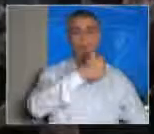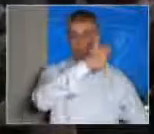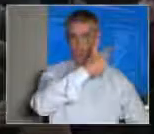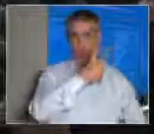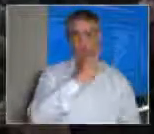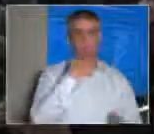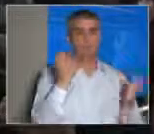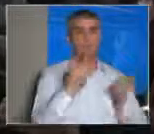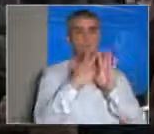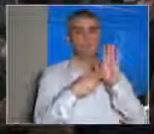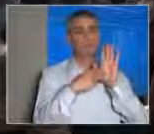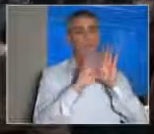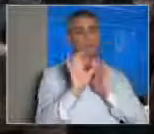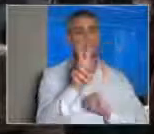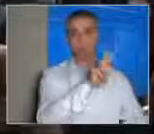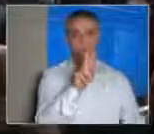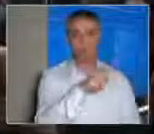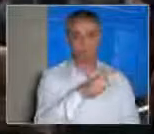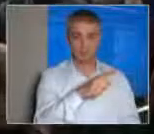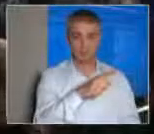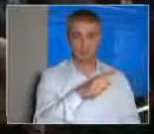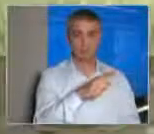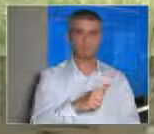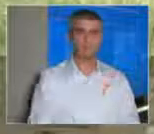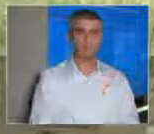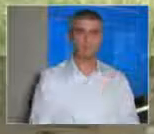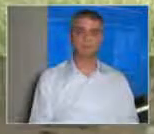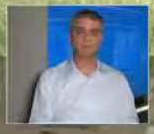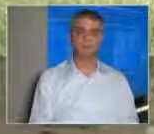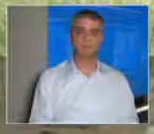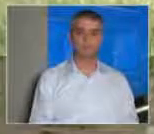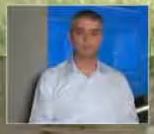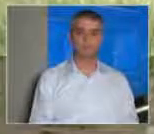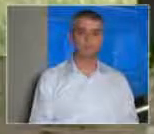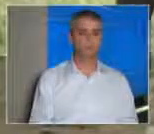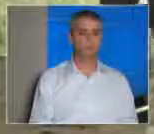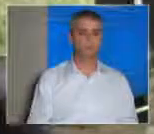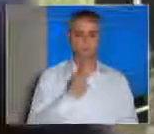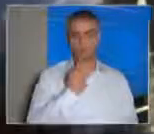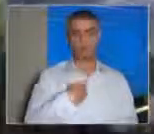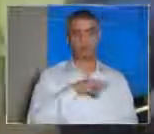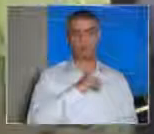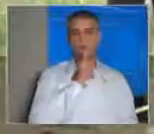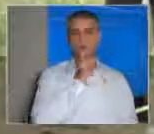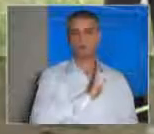שהיא מפרסמת את תמונותיהם, ובעצם מבהירה שהיא לא תעבור על זה בשקט, ושבעצם כל מאמצי